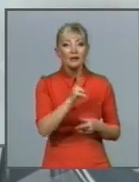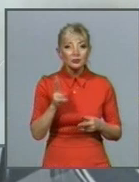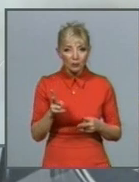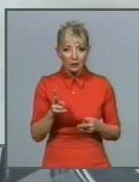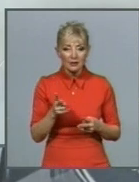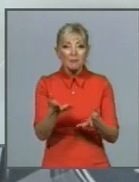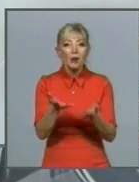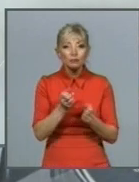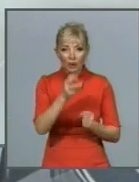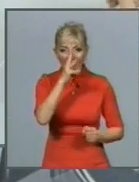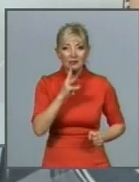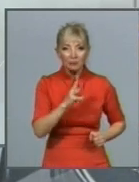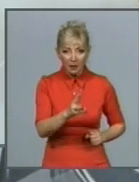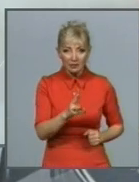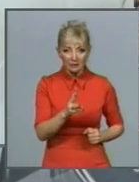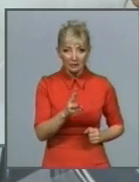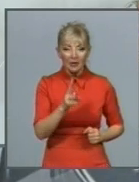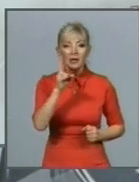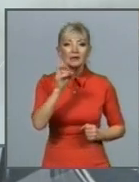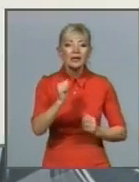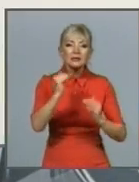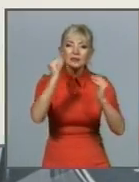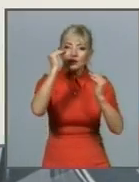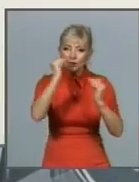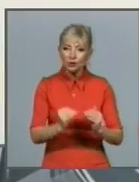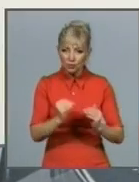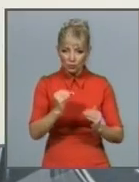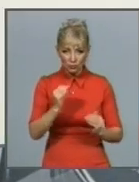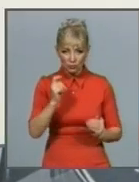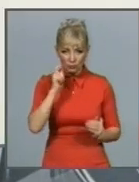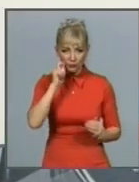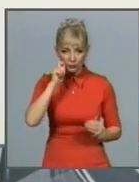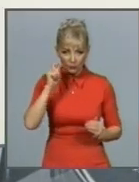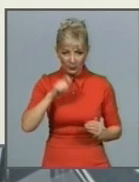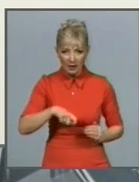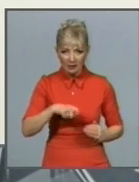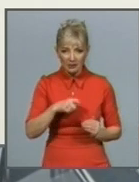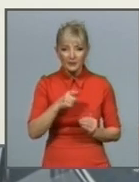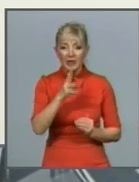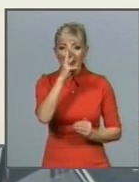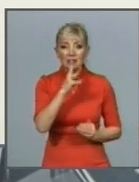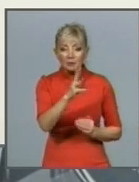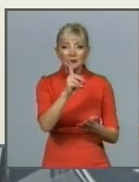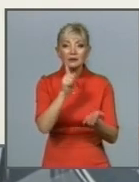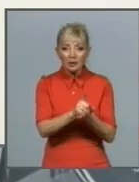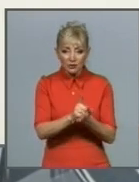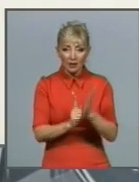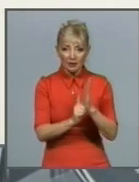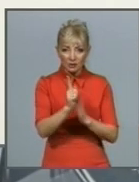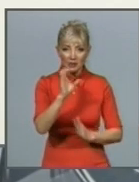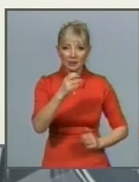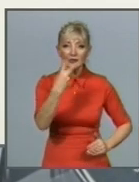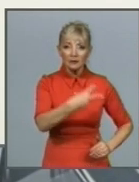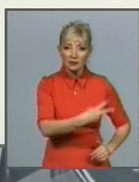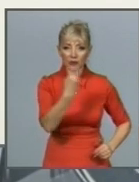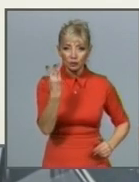отримують заробітну плату найнижчу в країні. Заробітна плата в цього лікаря повинна починатися з